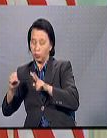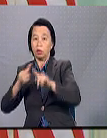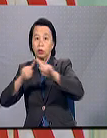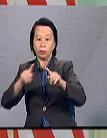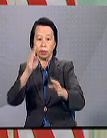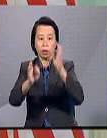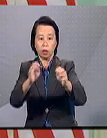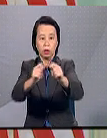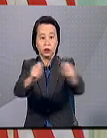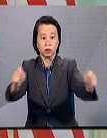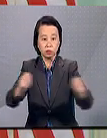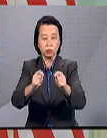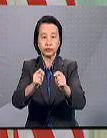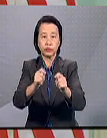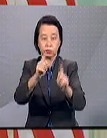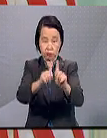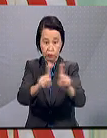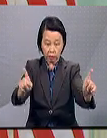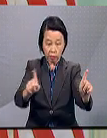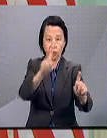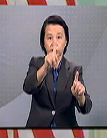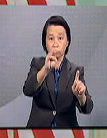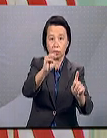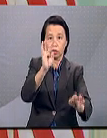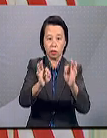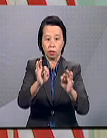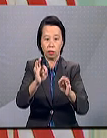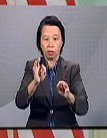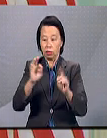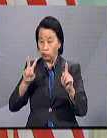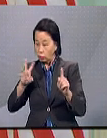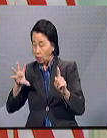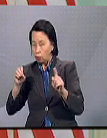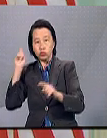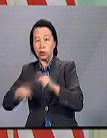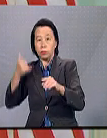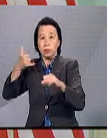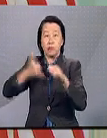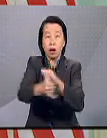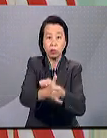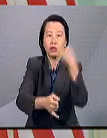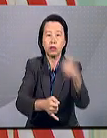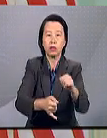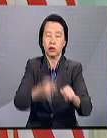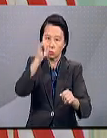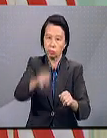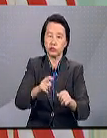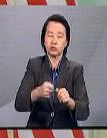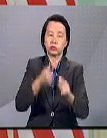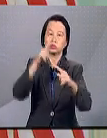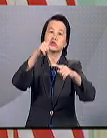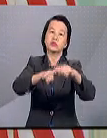tetapi untuk penjarakan sosial 1 meter, kalau mereka tak boleh memuatkan lebih 250, mereka mesti